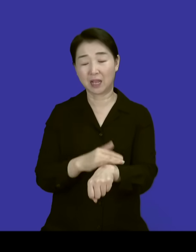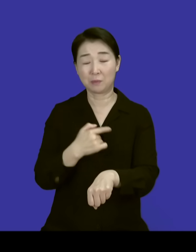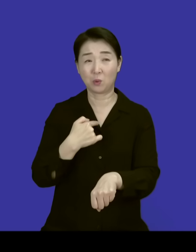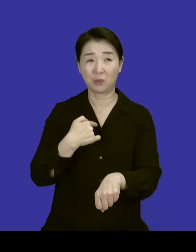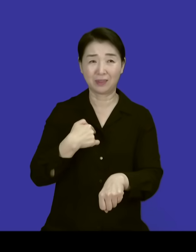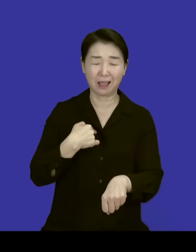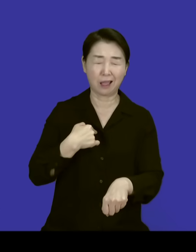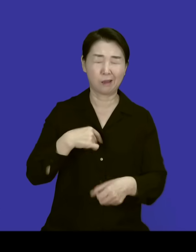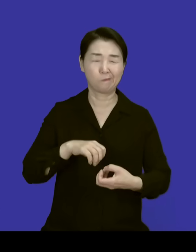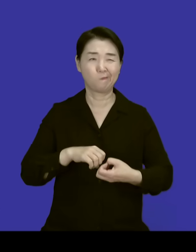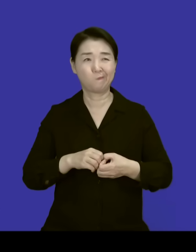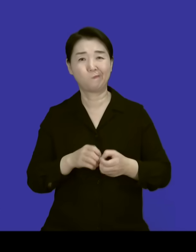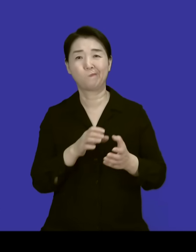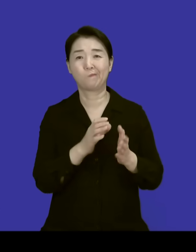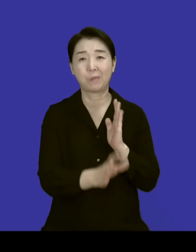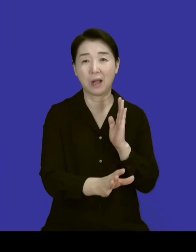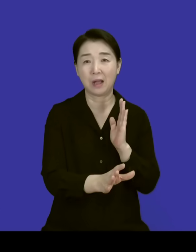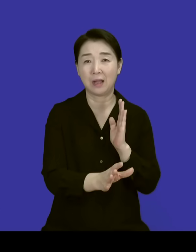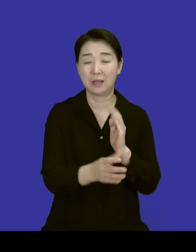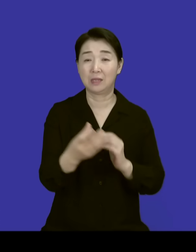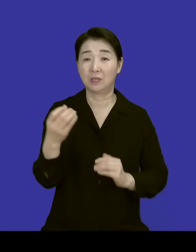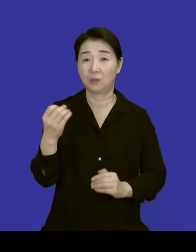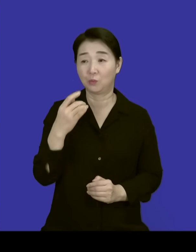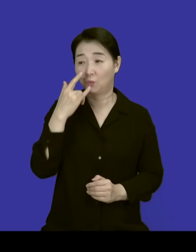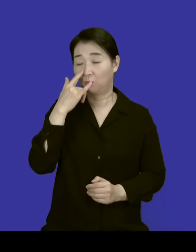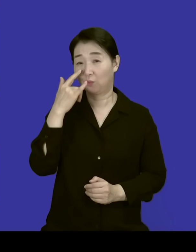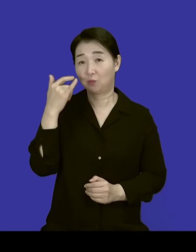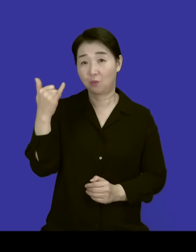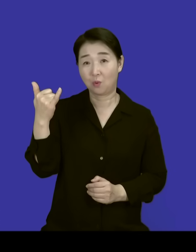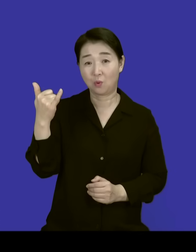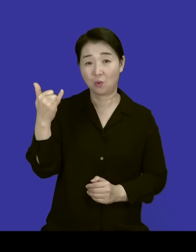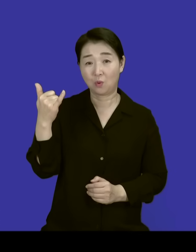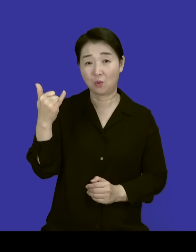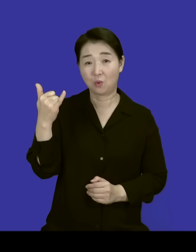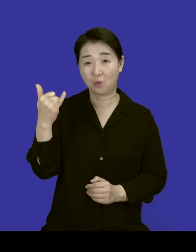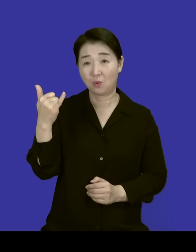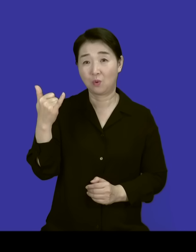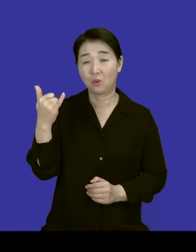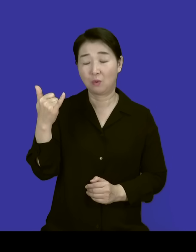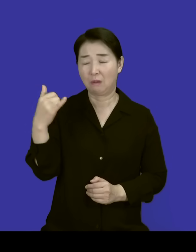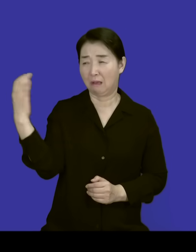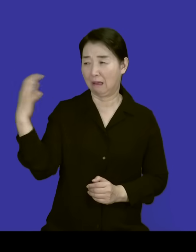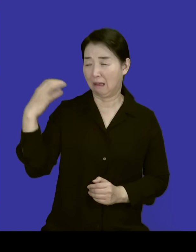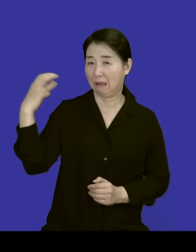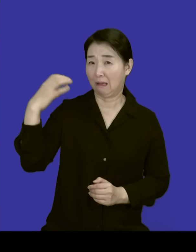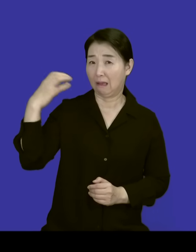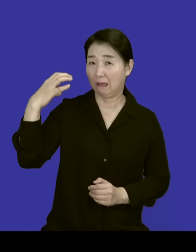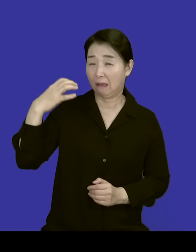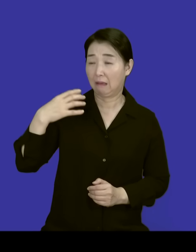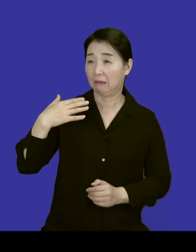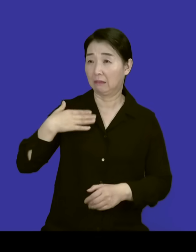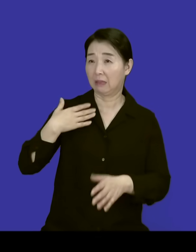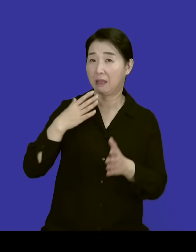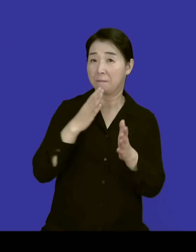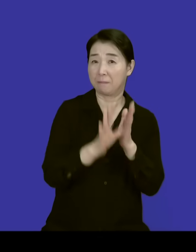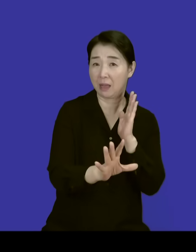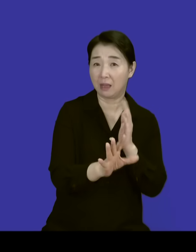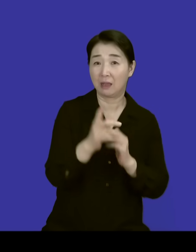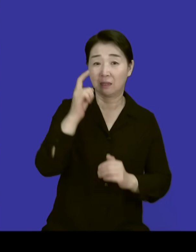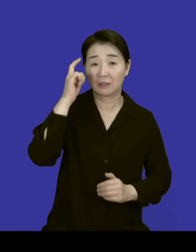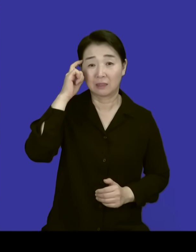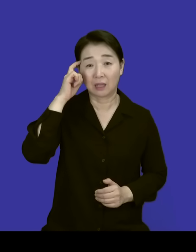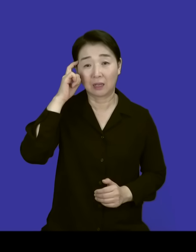내가 망가졌고 뭐 부모의 뭐 직책 뭐 질책과 이런 거로 내가 지금 엇나갔다라고 생각하는 사람도 있는데